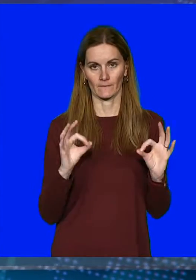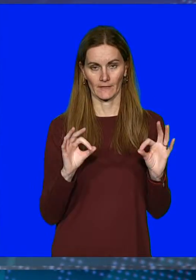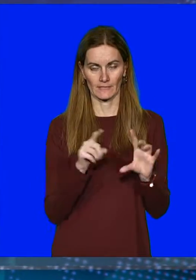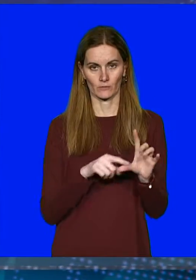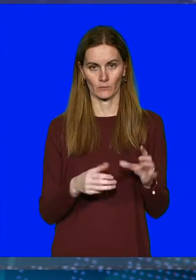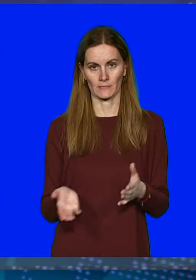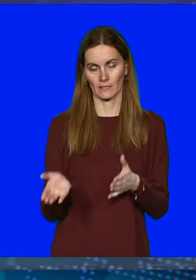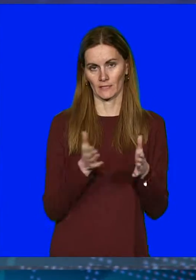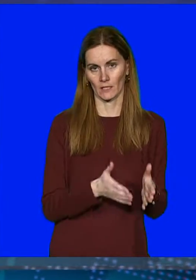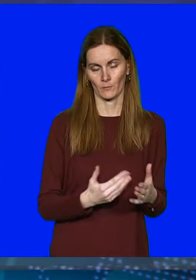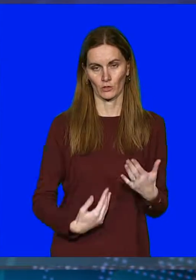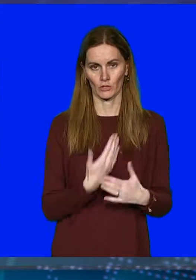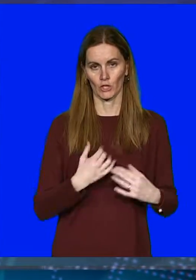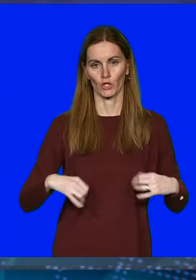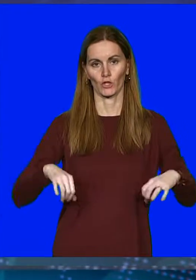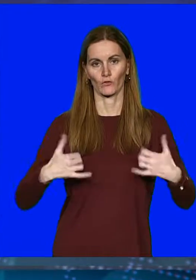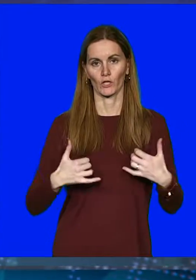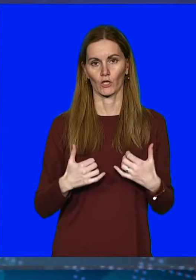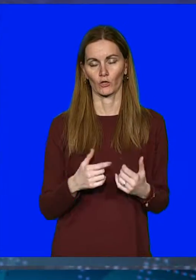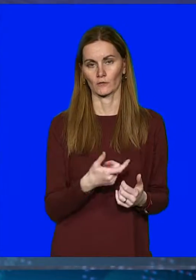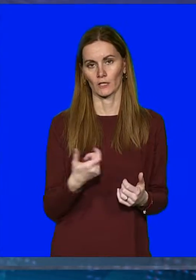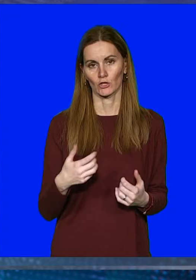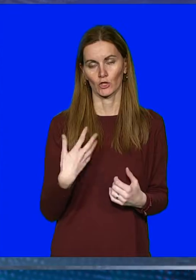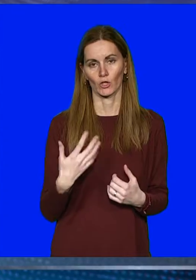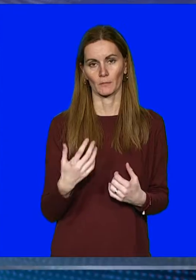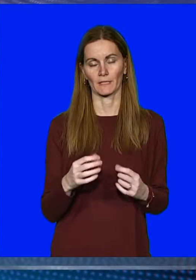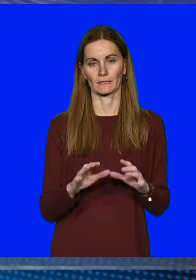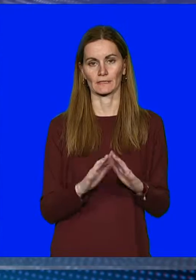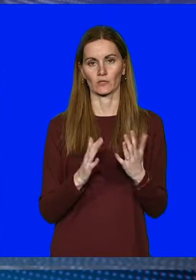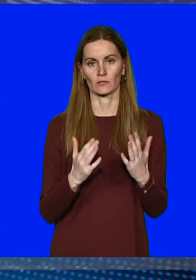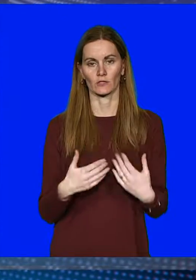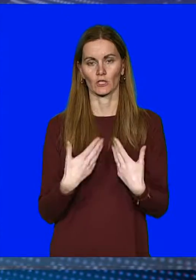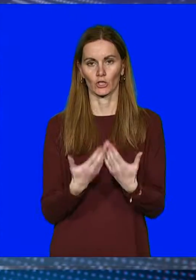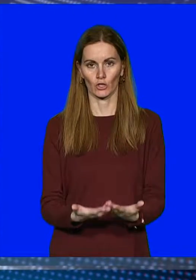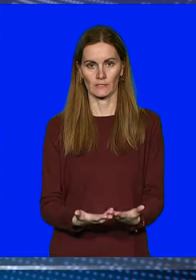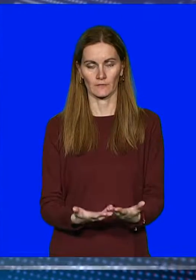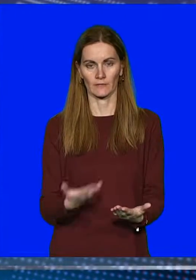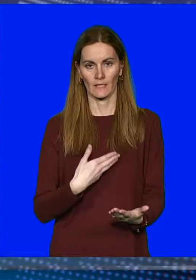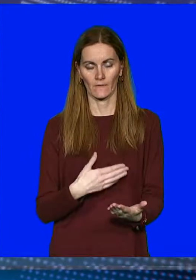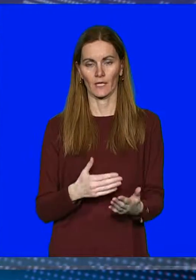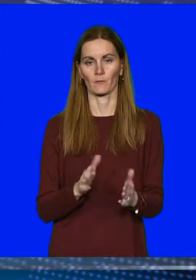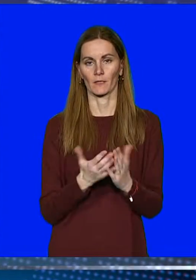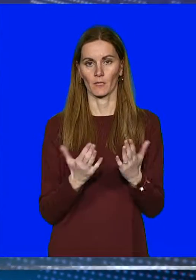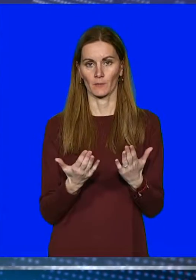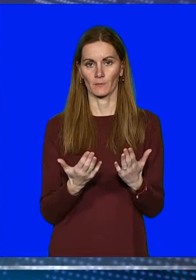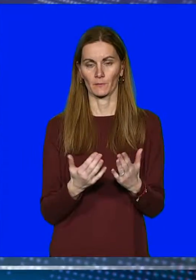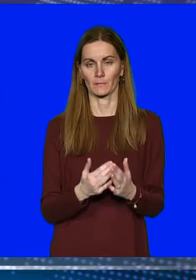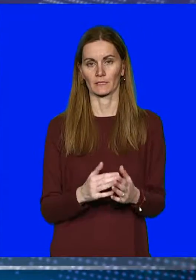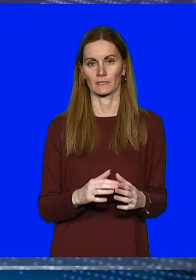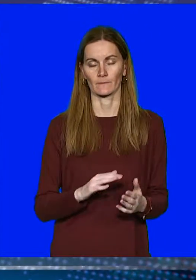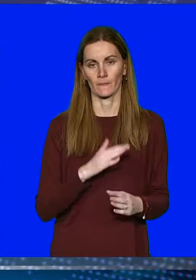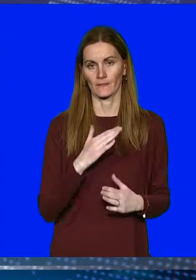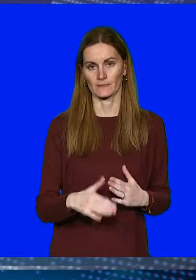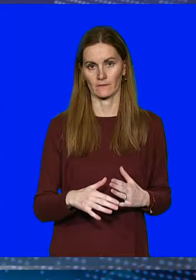da akademska godina uglavnom počinje početkom listopada, dakle do 15. listopada dužni su nam dostaviti potvrdu o upisanoj